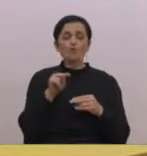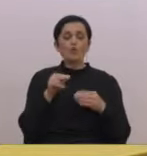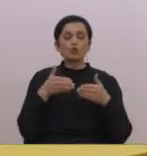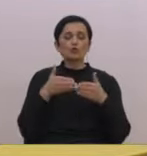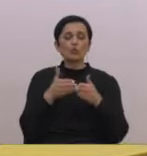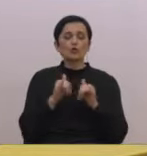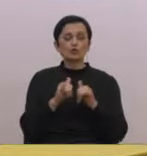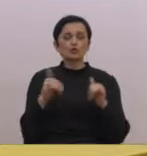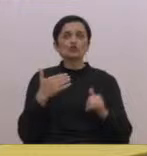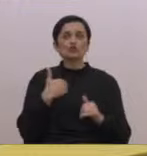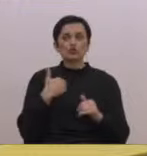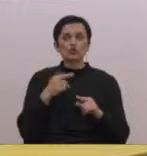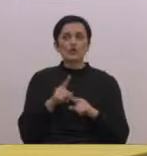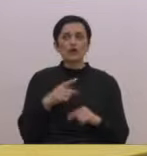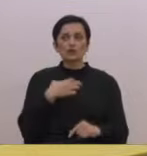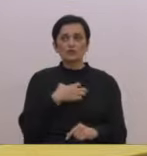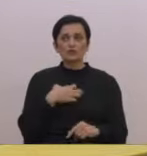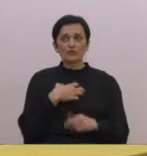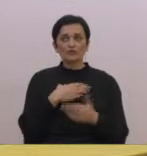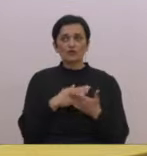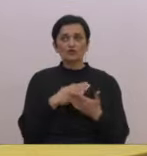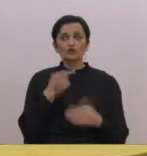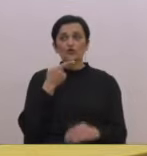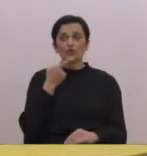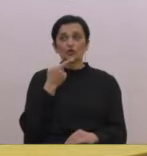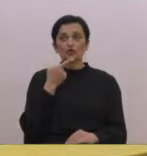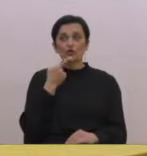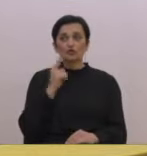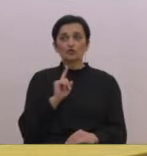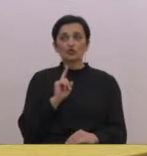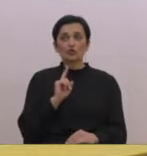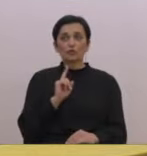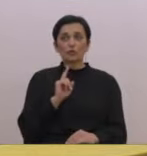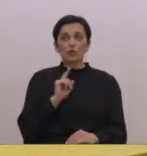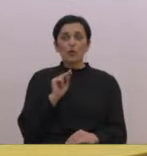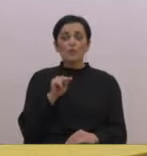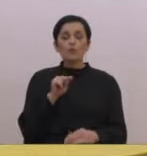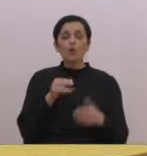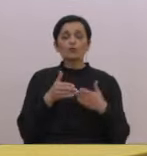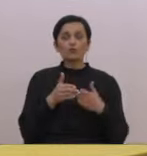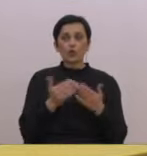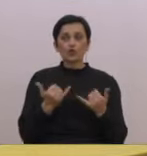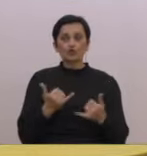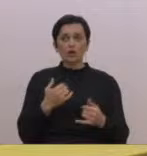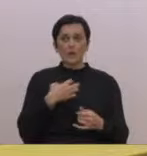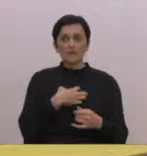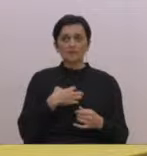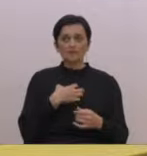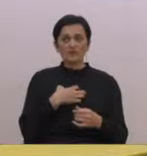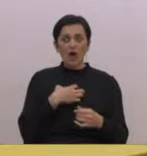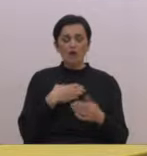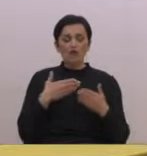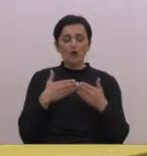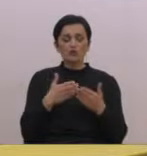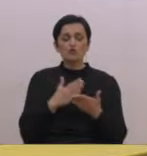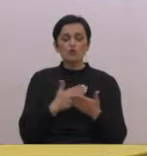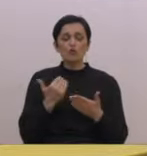განვითარება ჩვენთვის ასევე მნიშვნელოვანია. ვიტყოდი, რომ ფოთის პორტი დღეს მთავარ პორტს წარმოადგენს და